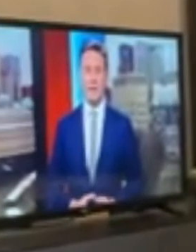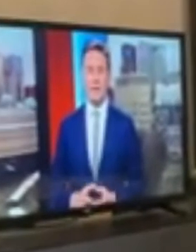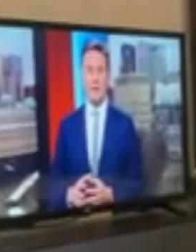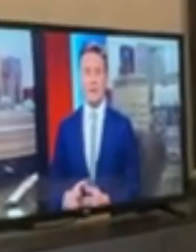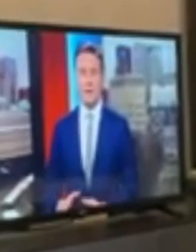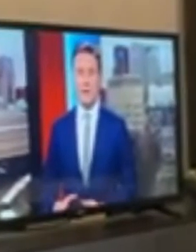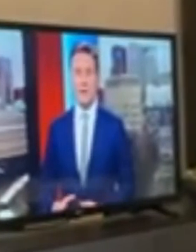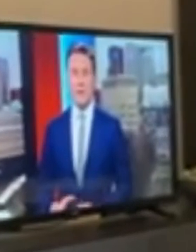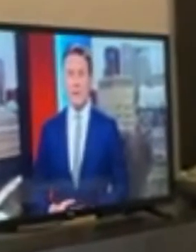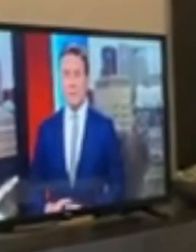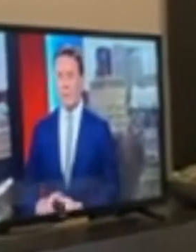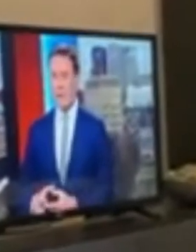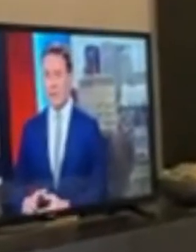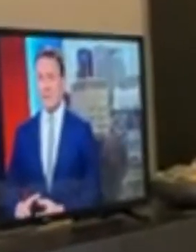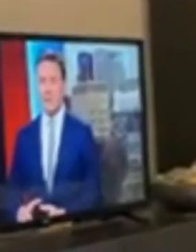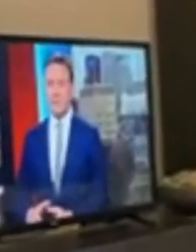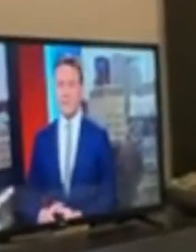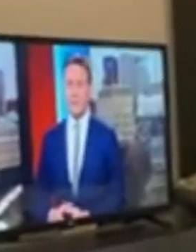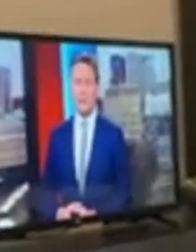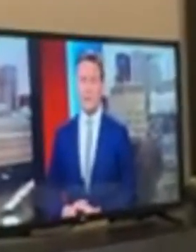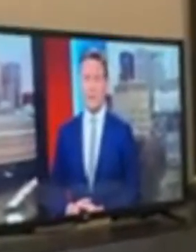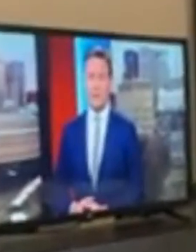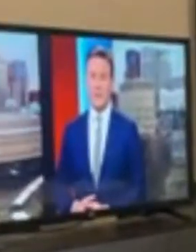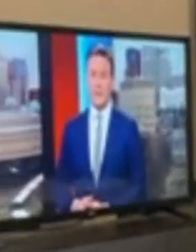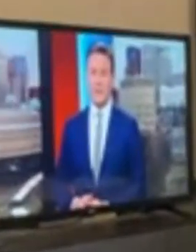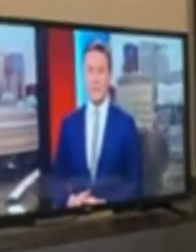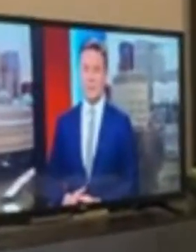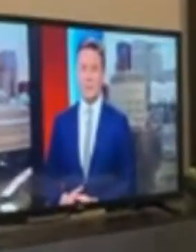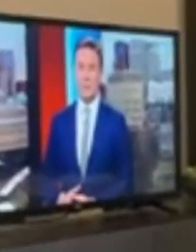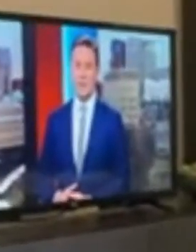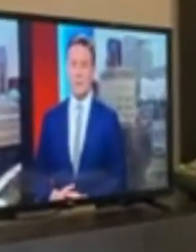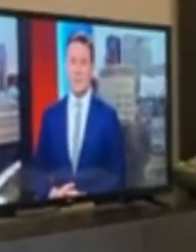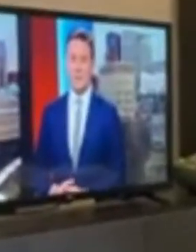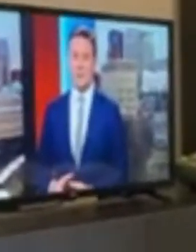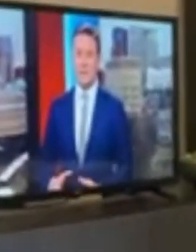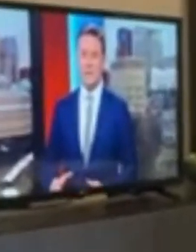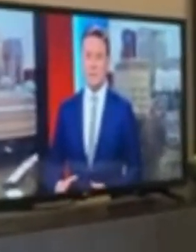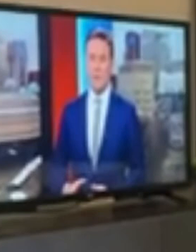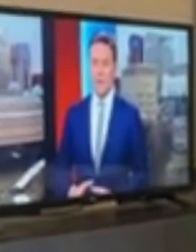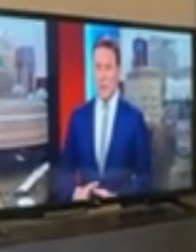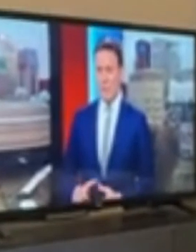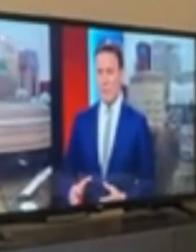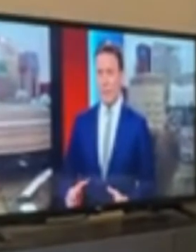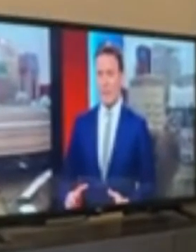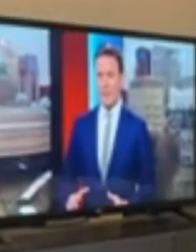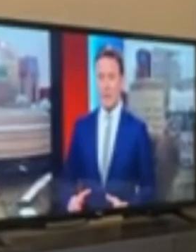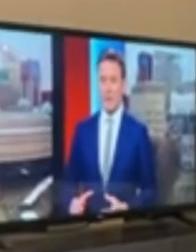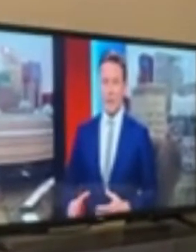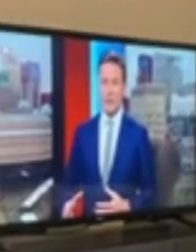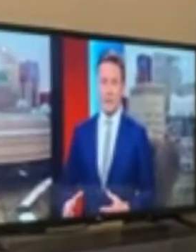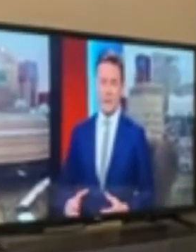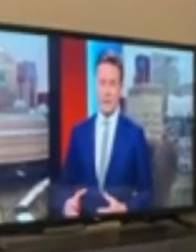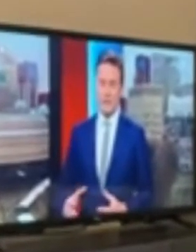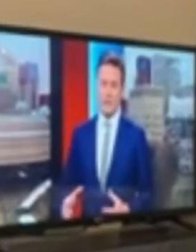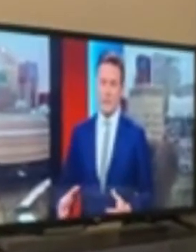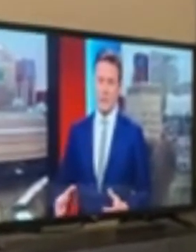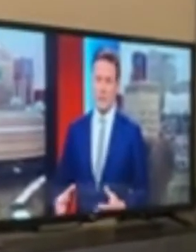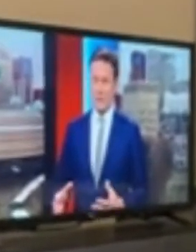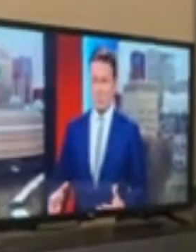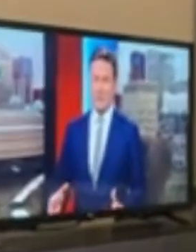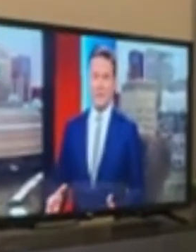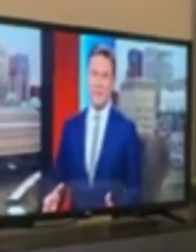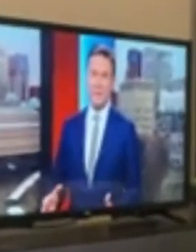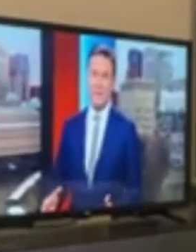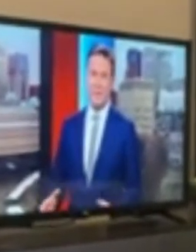2, maar dat is eigenlijk mijn stijl niet. Maar ja, het was een beetje goedkoop scoren hierbij